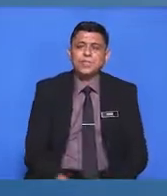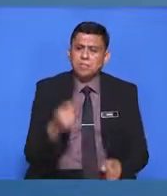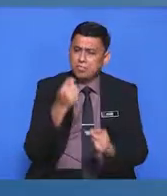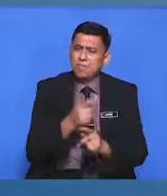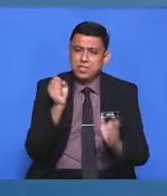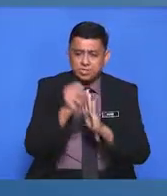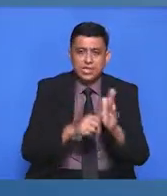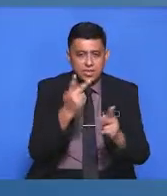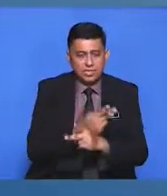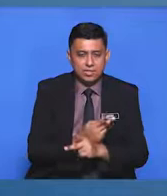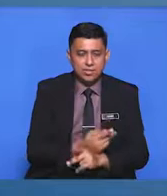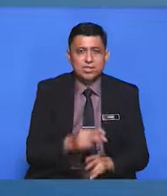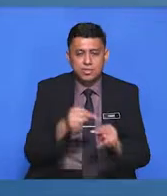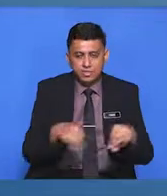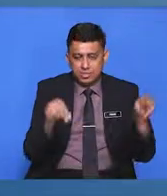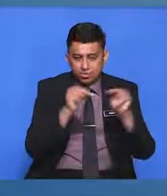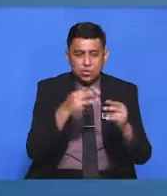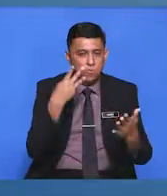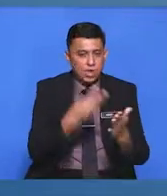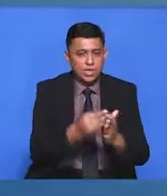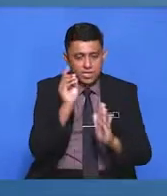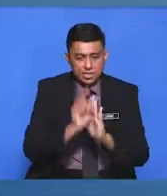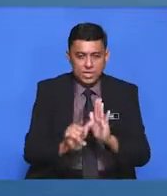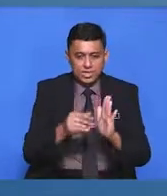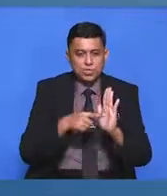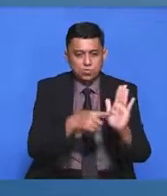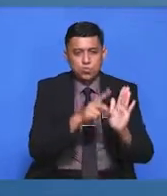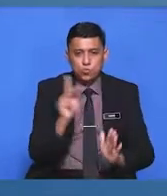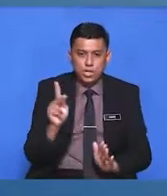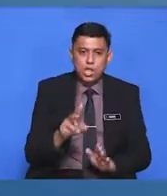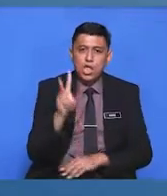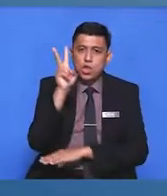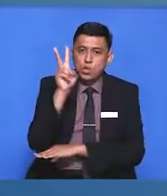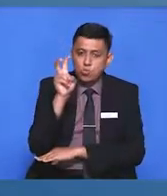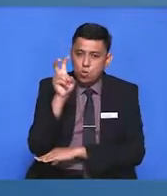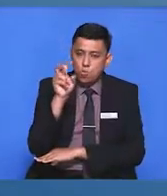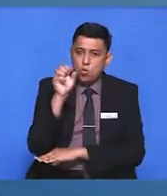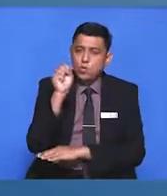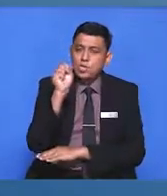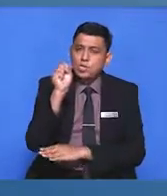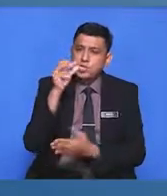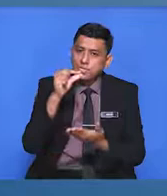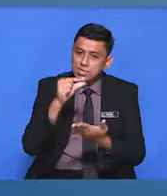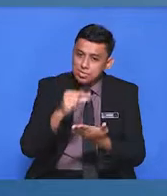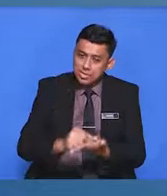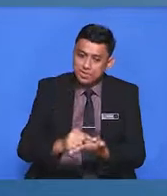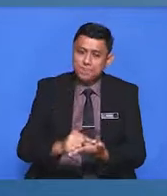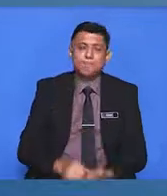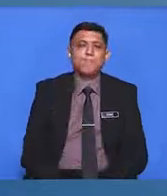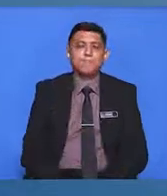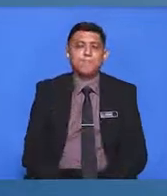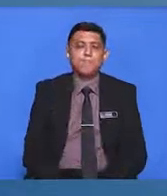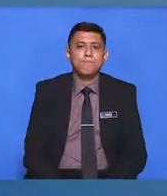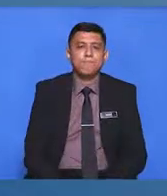Tepat sekali. Nilai wang yang ditunjukkan adalah 20 sen. Sebagai contoh,